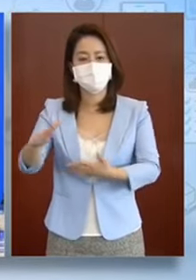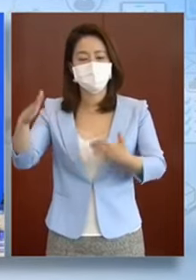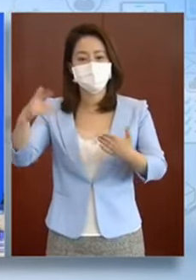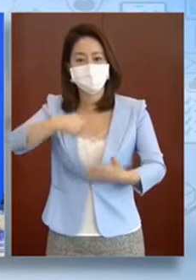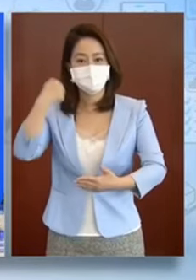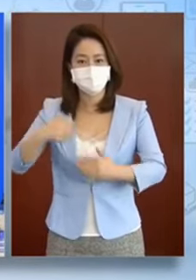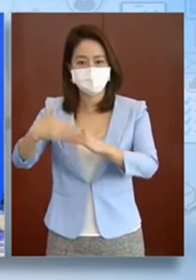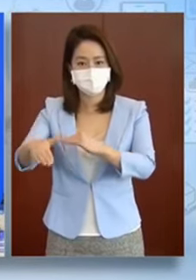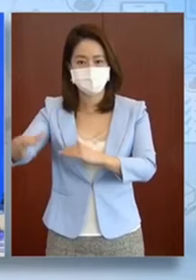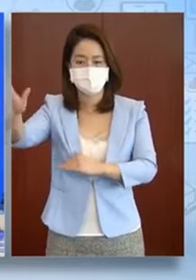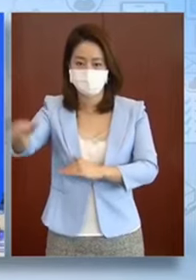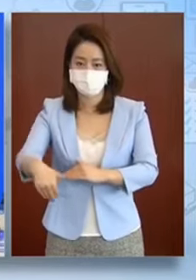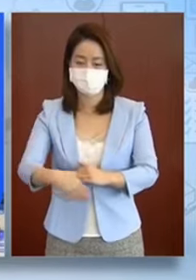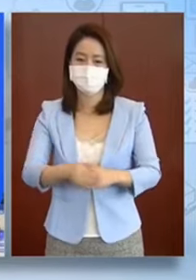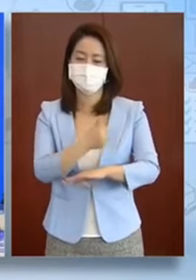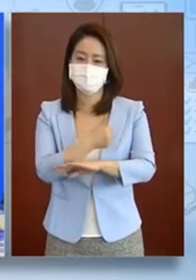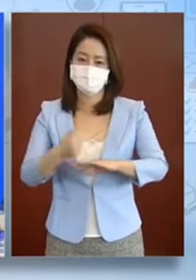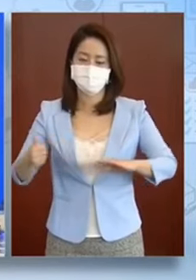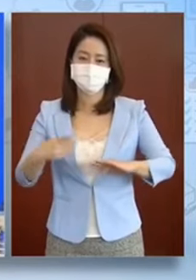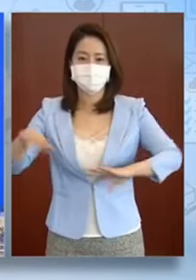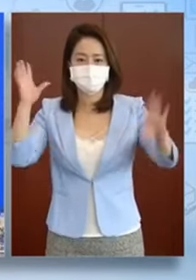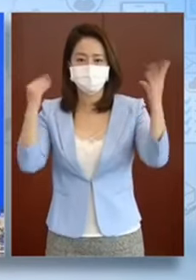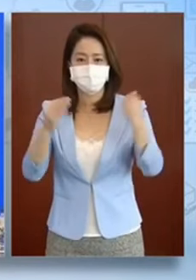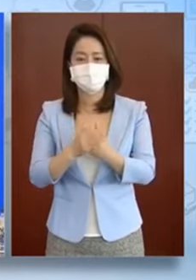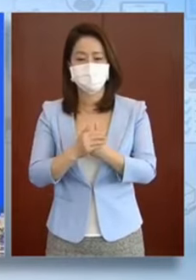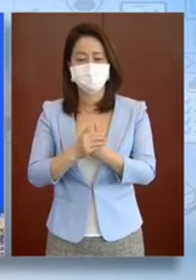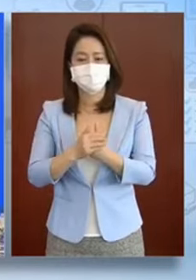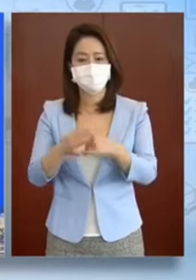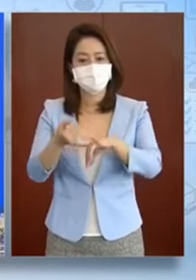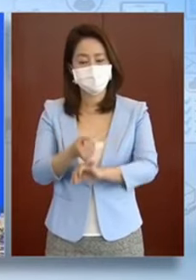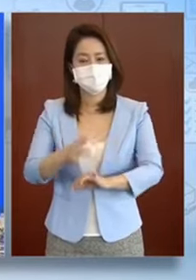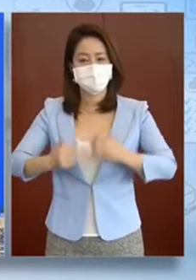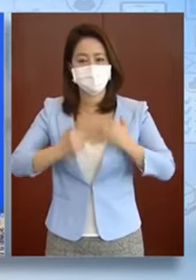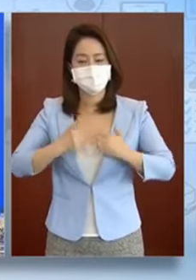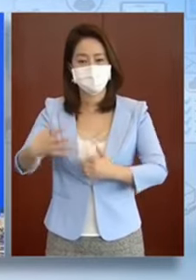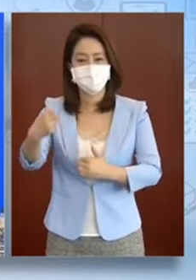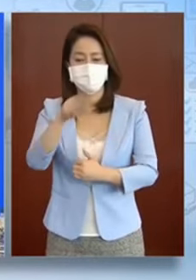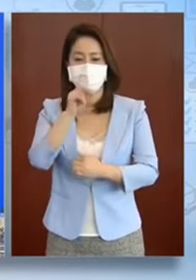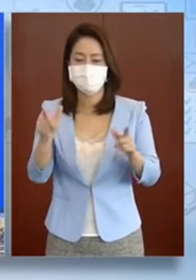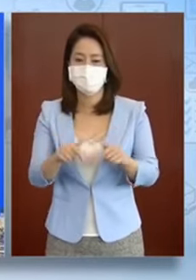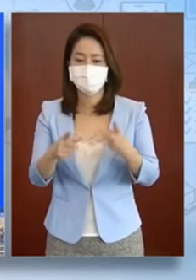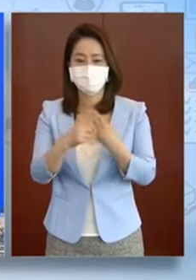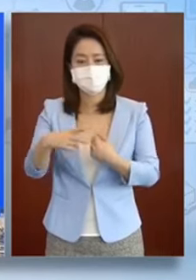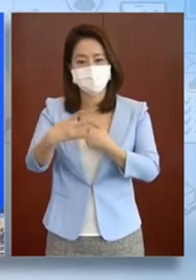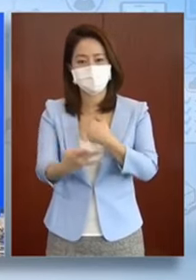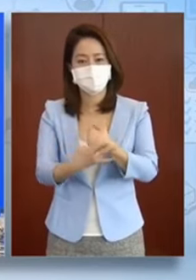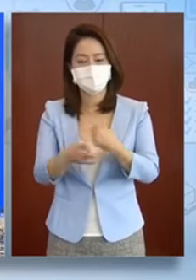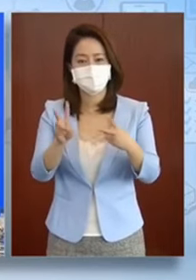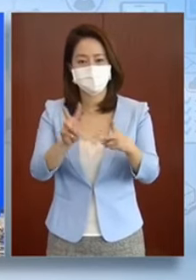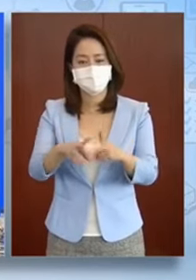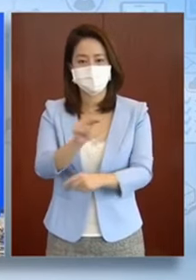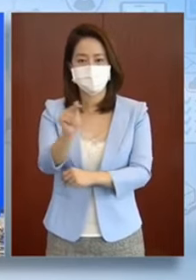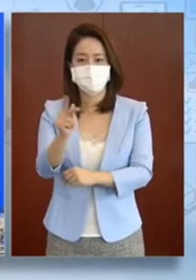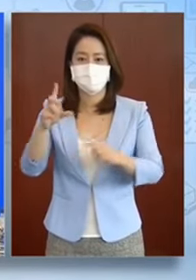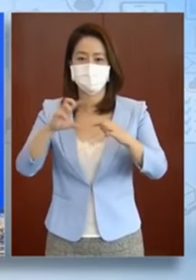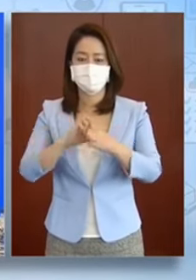例的信息。上海市疾控中心获悉后，主动与浙江省疾控中心等有关部